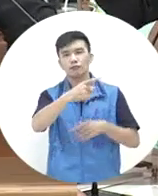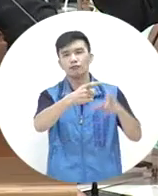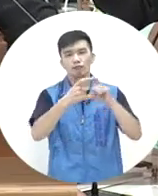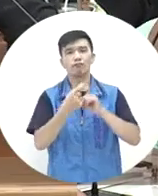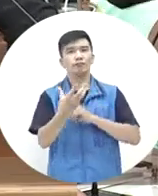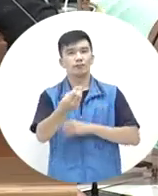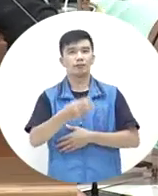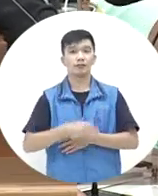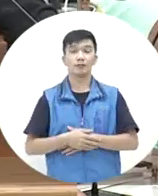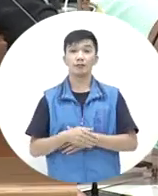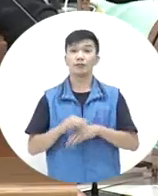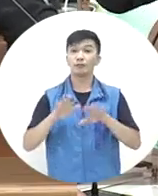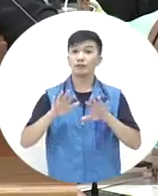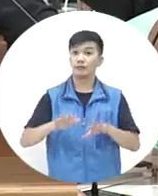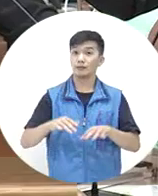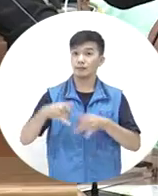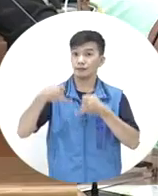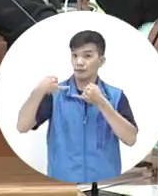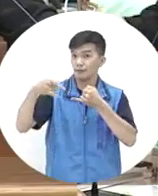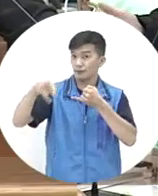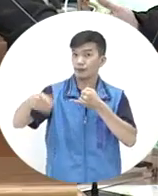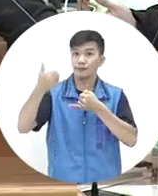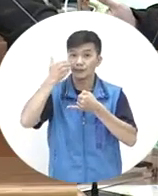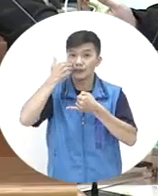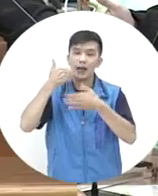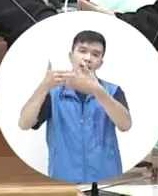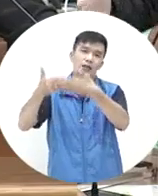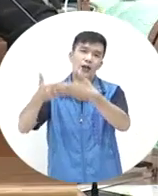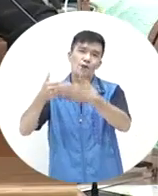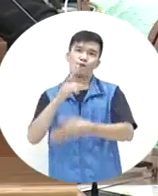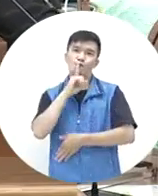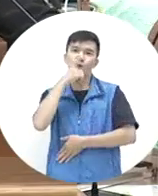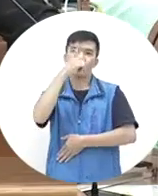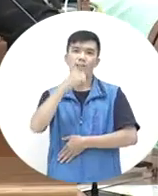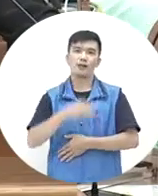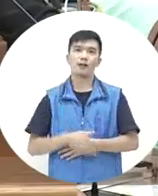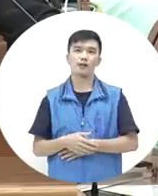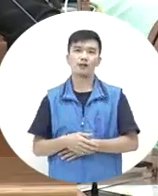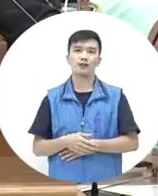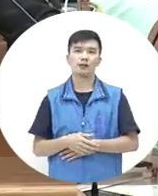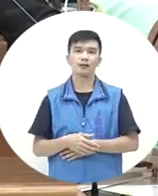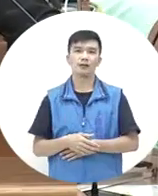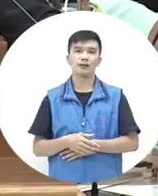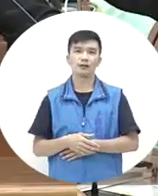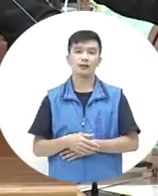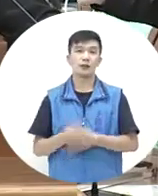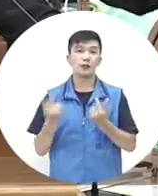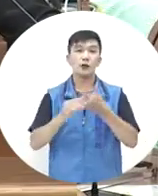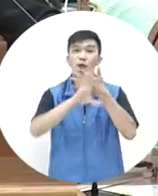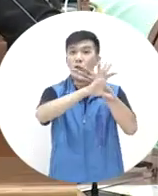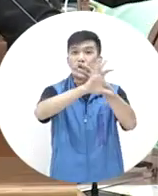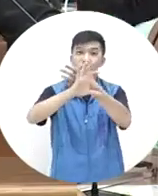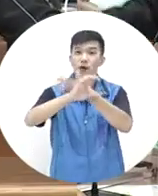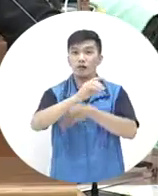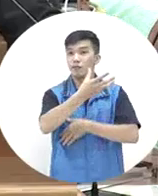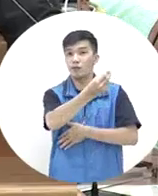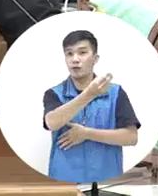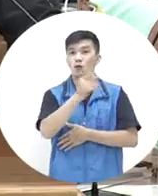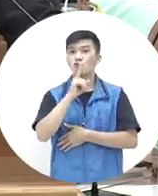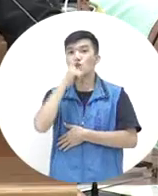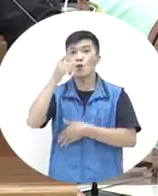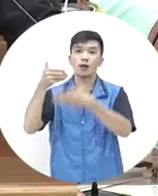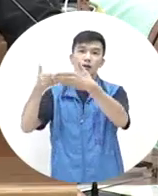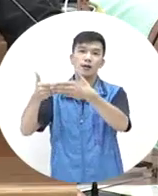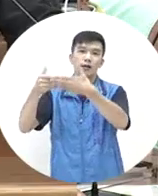会侵犯台湾的国家就是只有中国而已嘛，不是？ 谁好？ 不是说任何其他的国家，任何其他国家都跟台湾很友好啊。 世